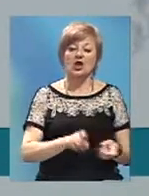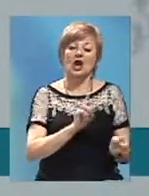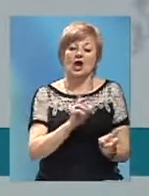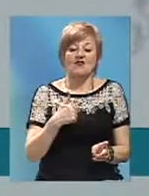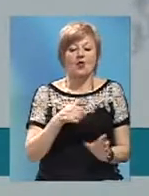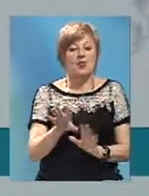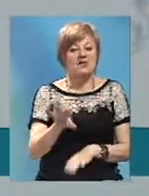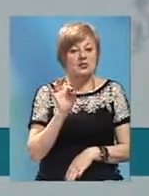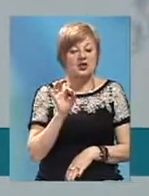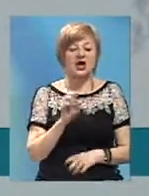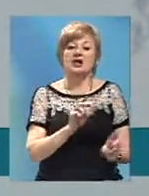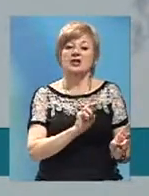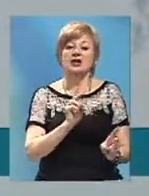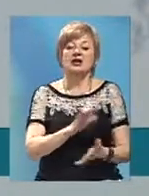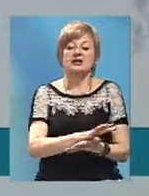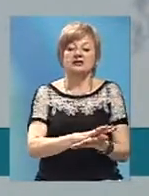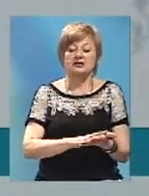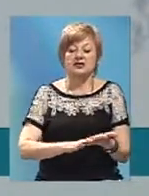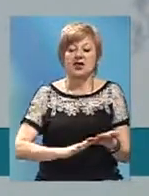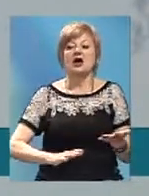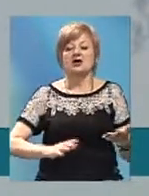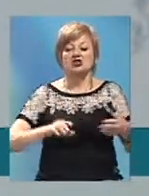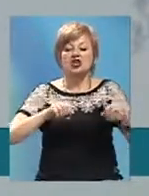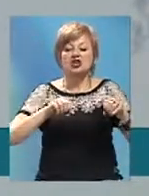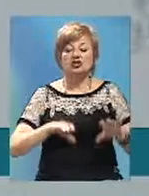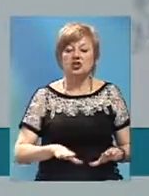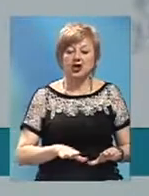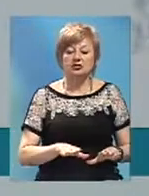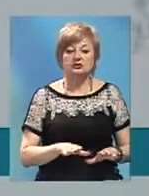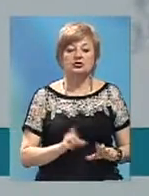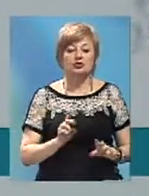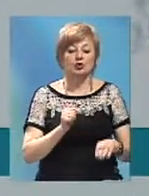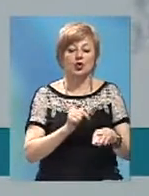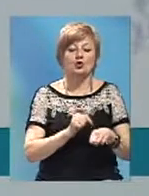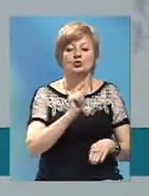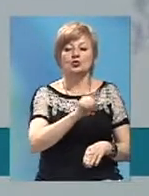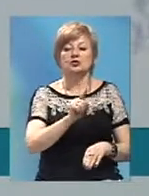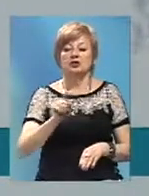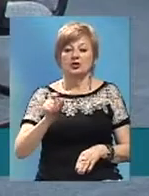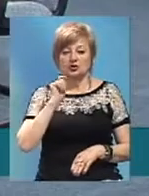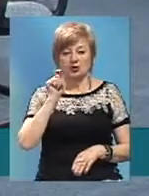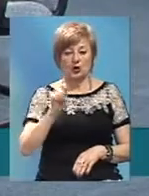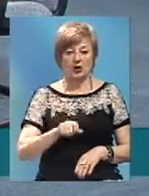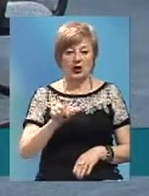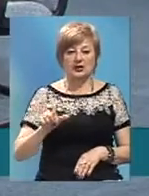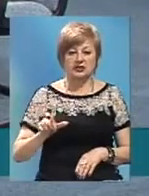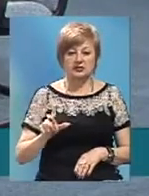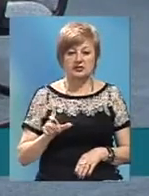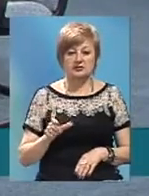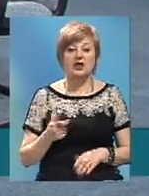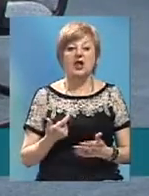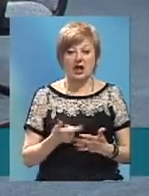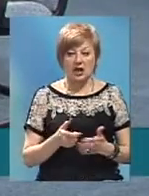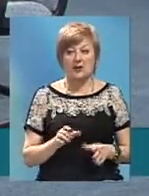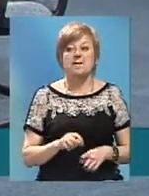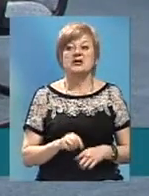обираємо, і тим, як далі складаються і ухвалюються рішення, які стосуються кожного українця. Отже, її сприймає